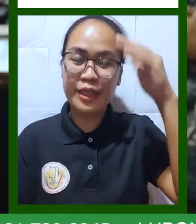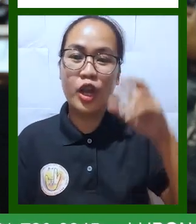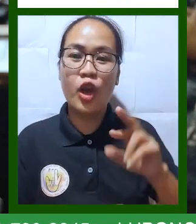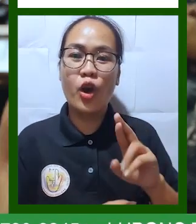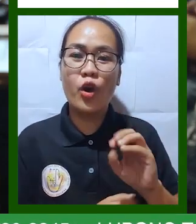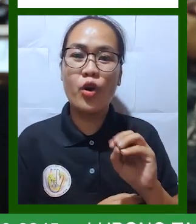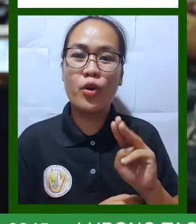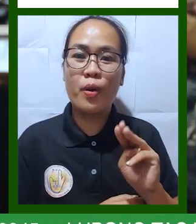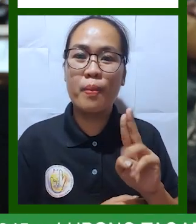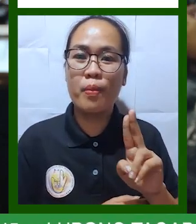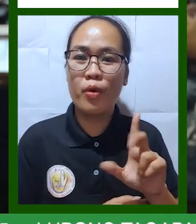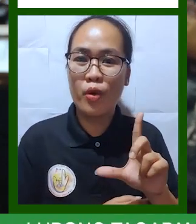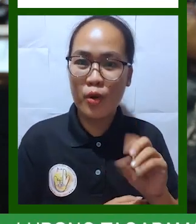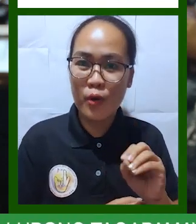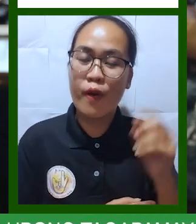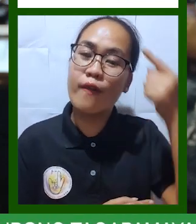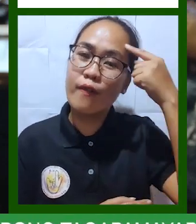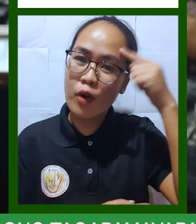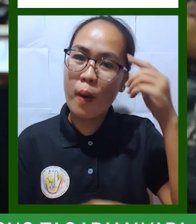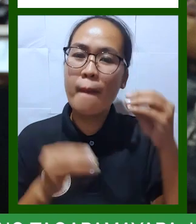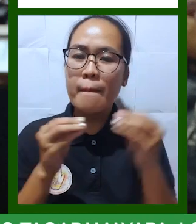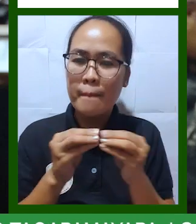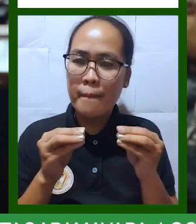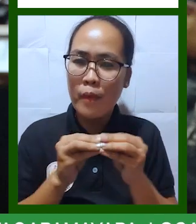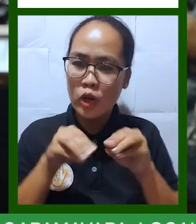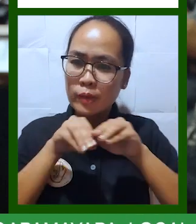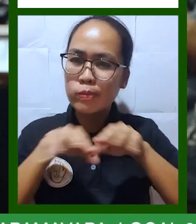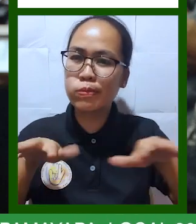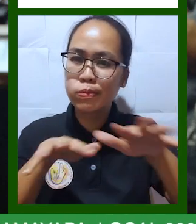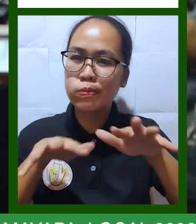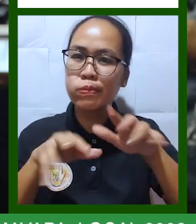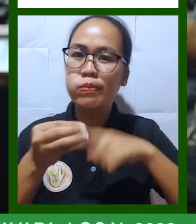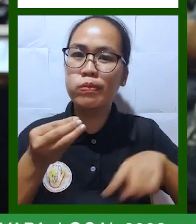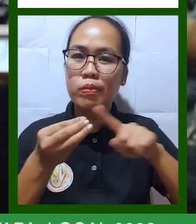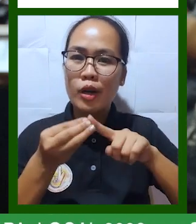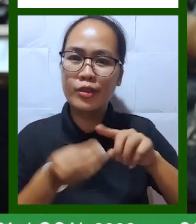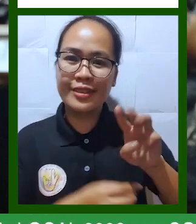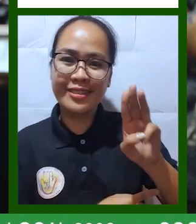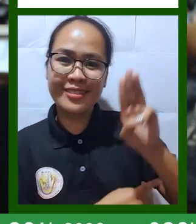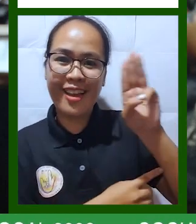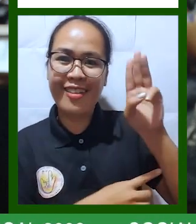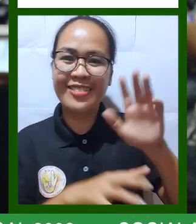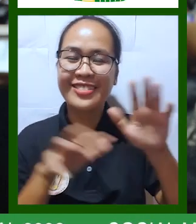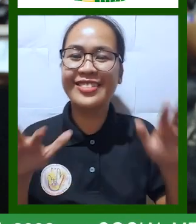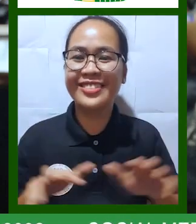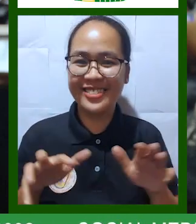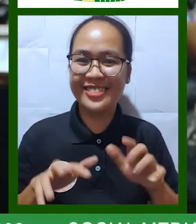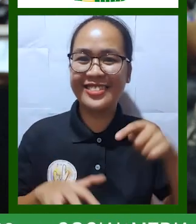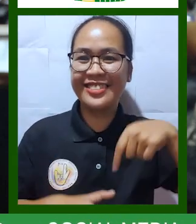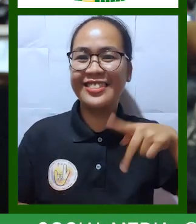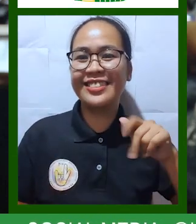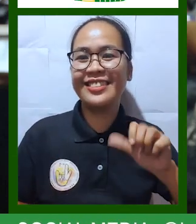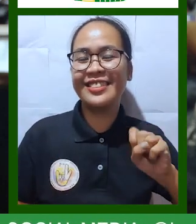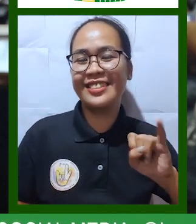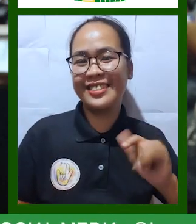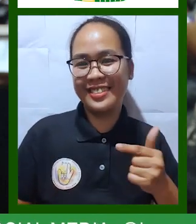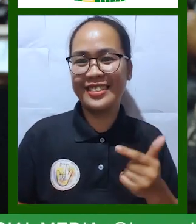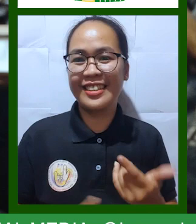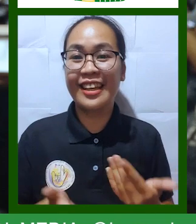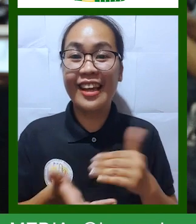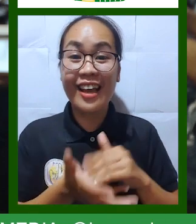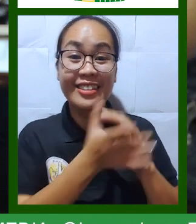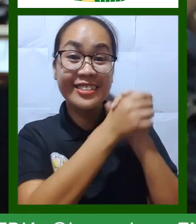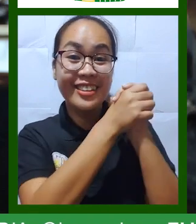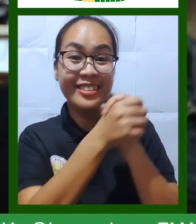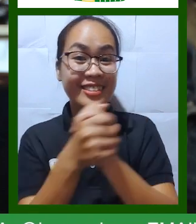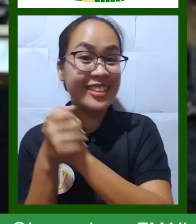nating mapalawig ang scouting activities dito po sa Pasig City. So again, congratulations po sa Oranbo